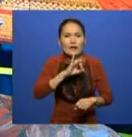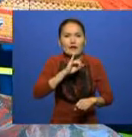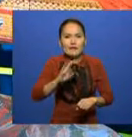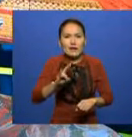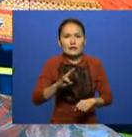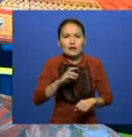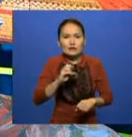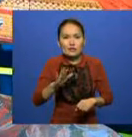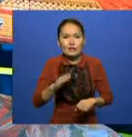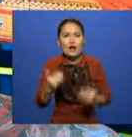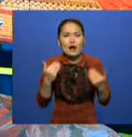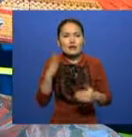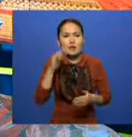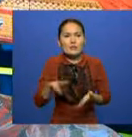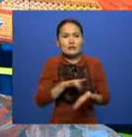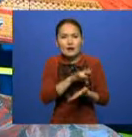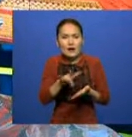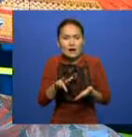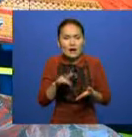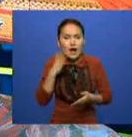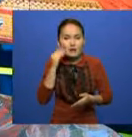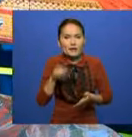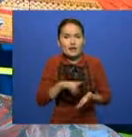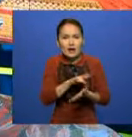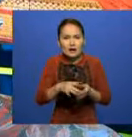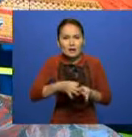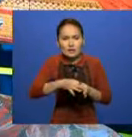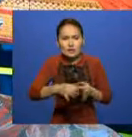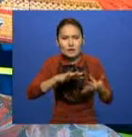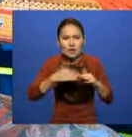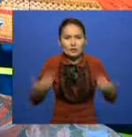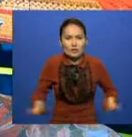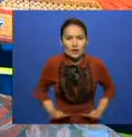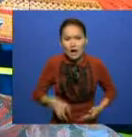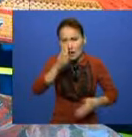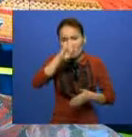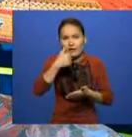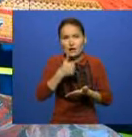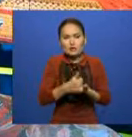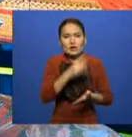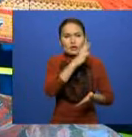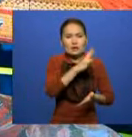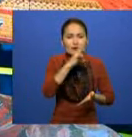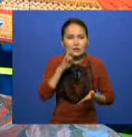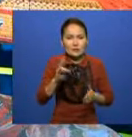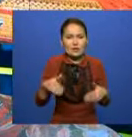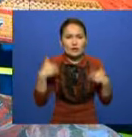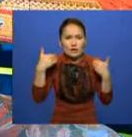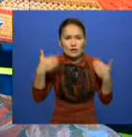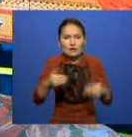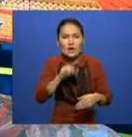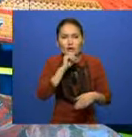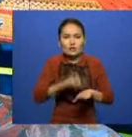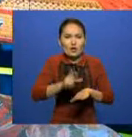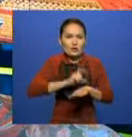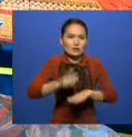қазір Алматы облысының Үштөбе қаласында тұрады. 92 жасқа таяған қария елбасының құттықтауын алғанда ерекше қуаттанып қуанғанын айтады.